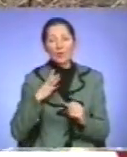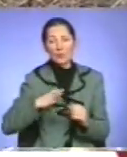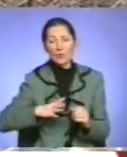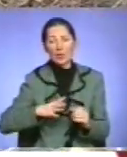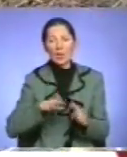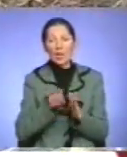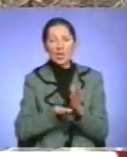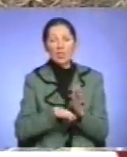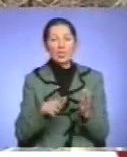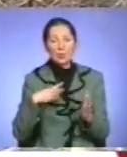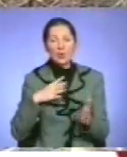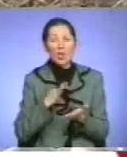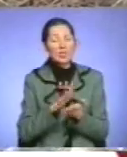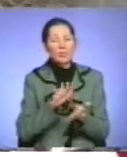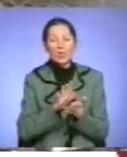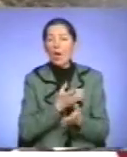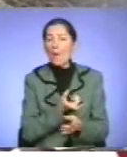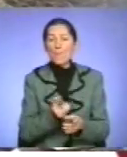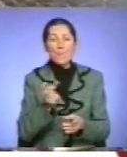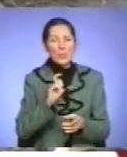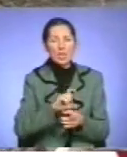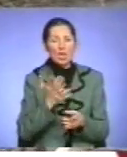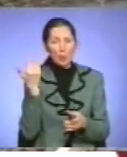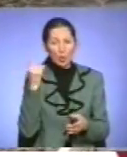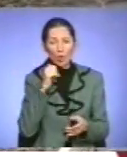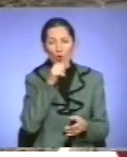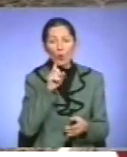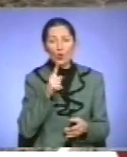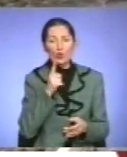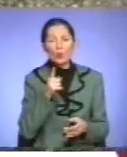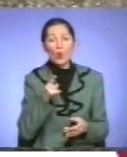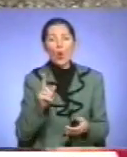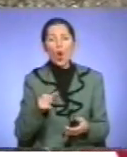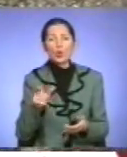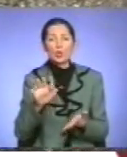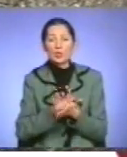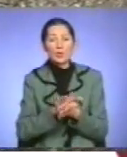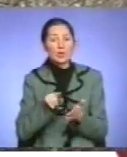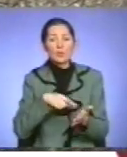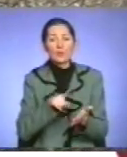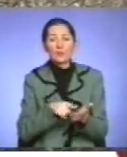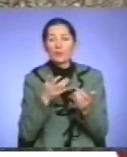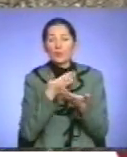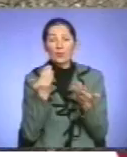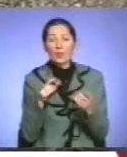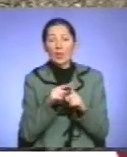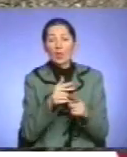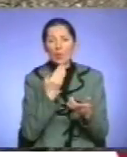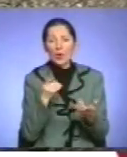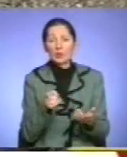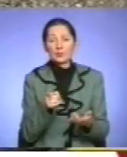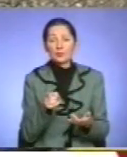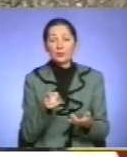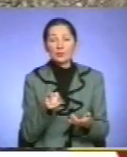виправдалися. Сміття навіть більше, ніж торік. Чому люди смітять – питання риторичне. Тут, що ступиш на травичку, так і храпає під